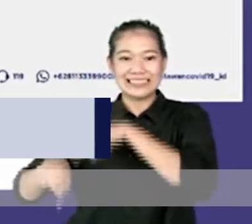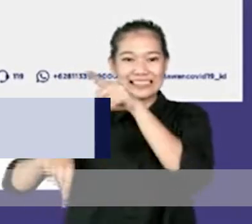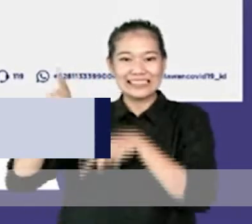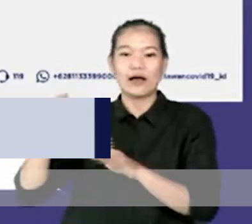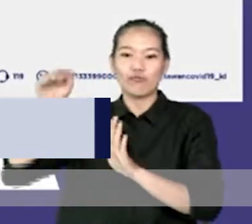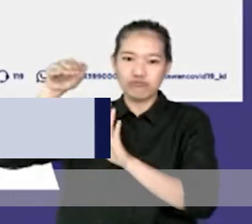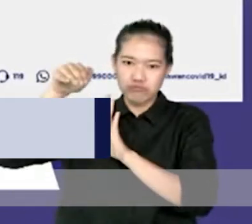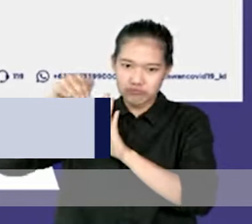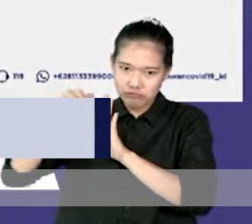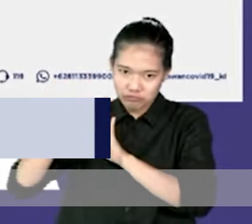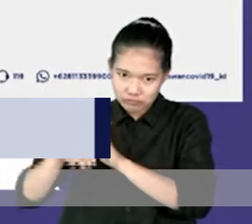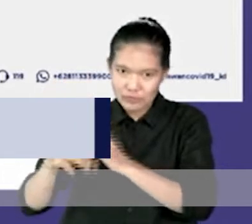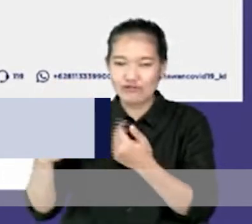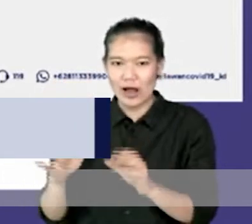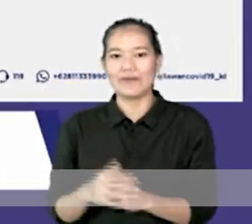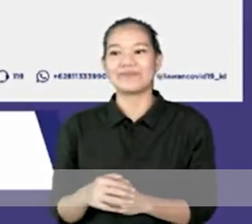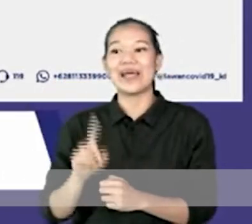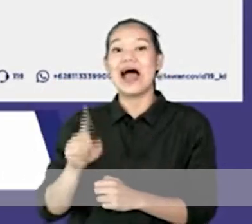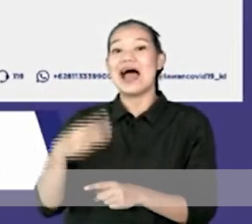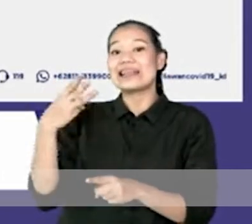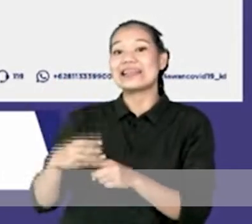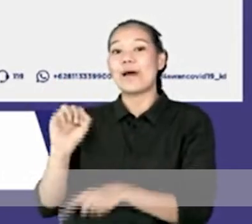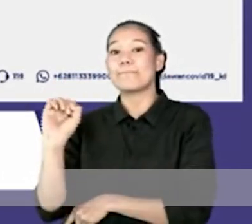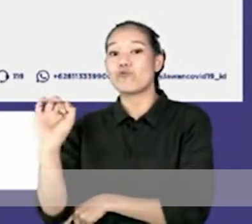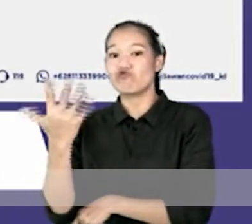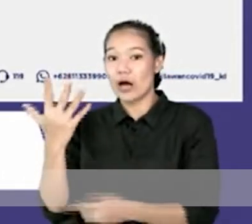sejak pandemi melanda pada 3 Maret 2020 silam.